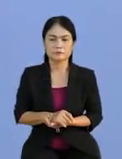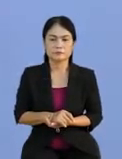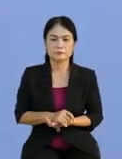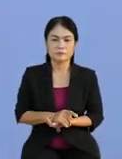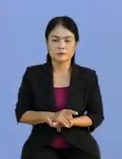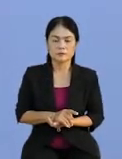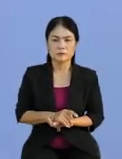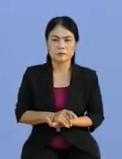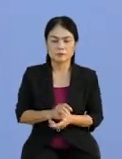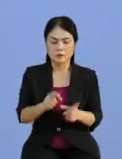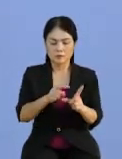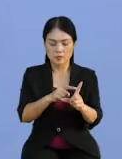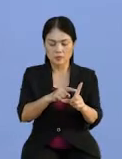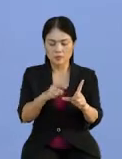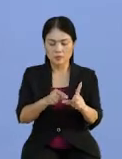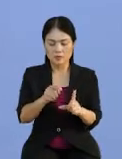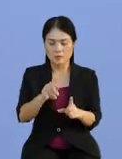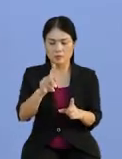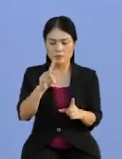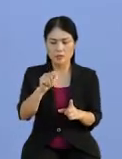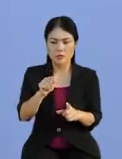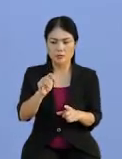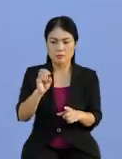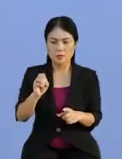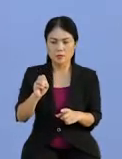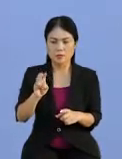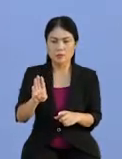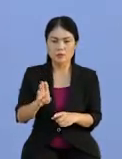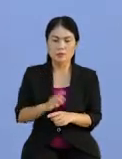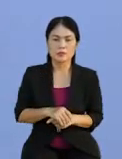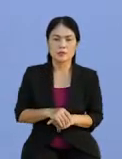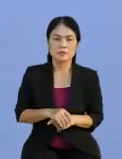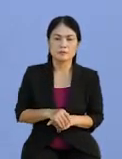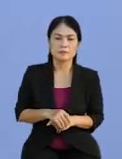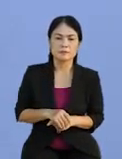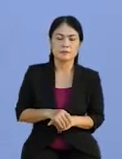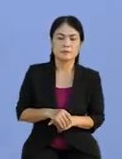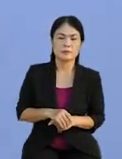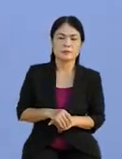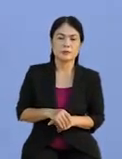ám ố bì môi à mốm